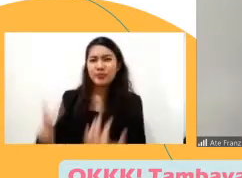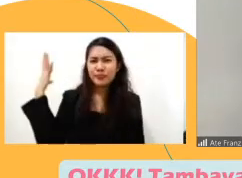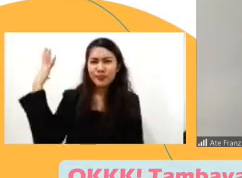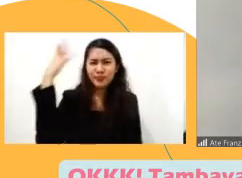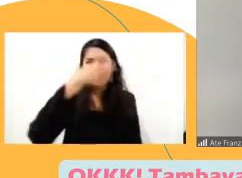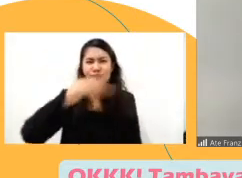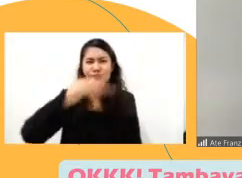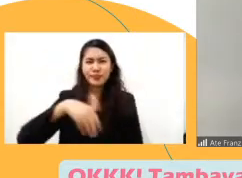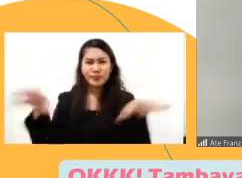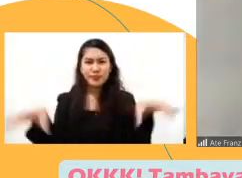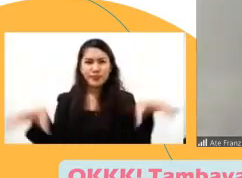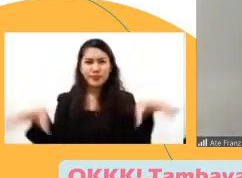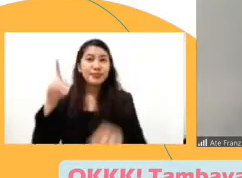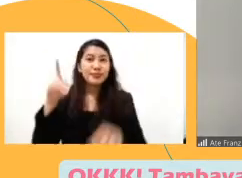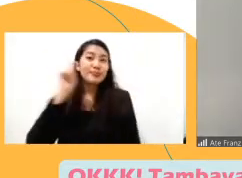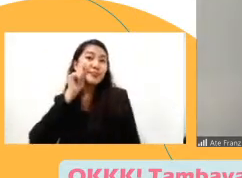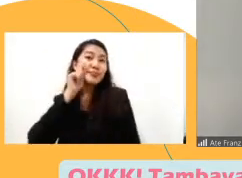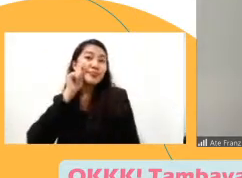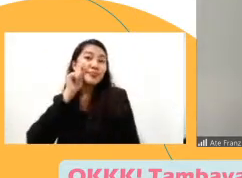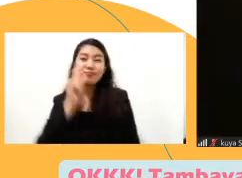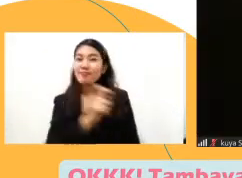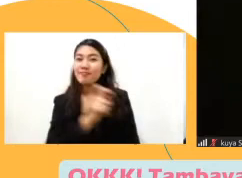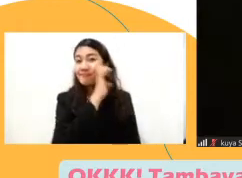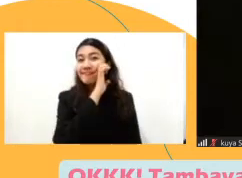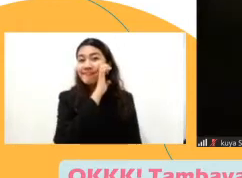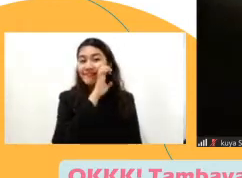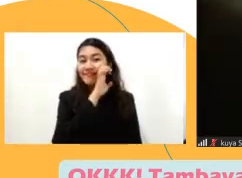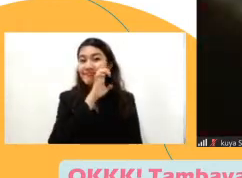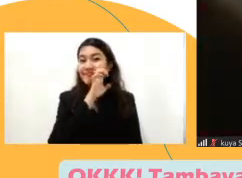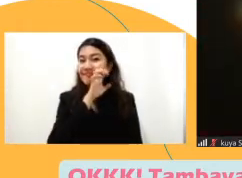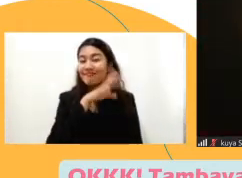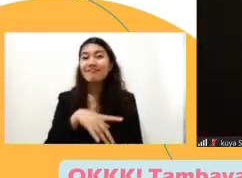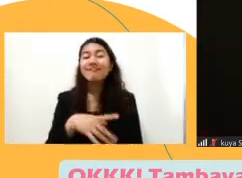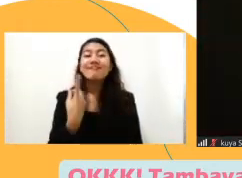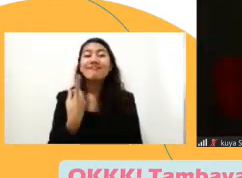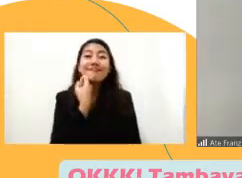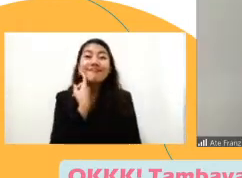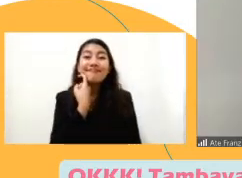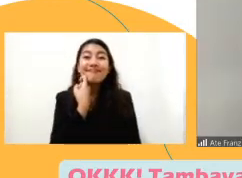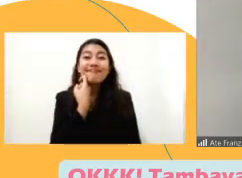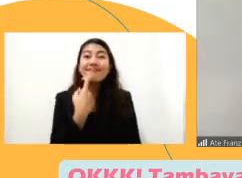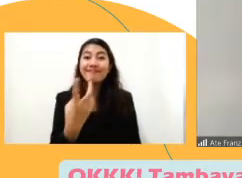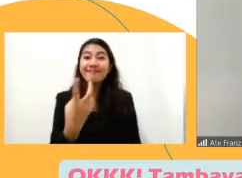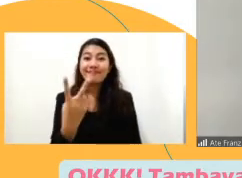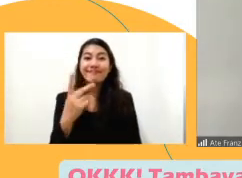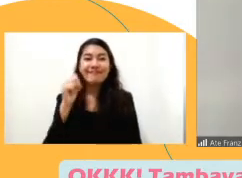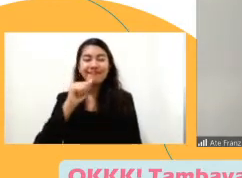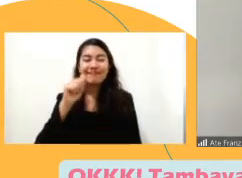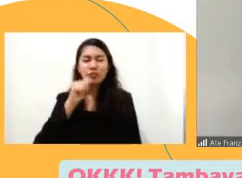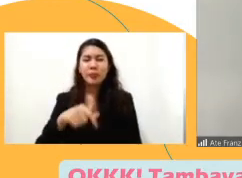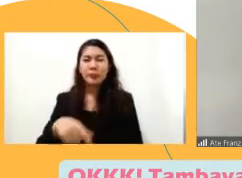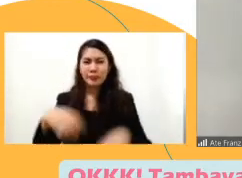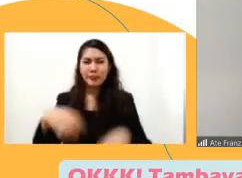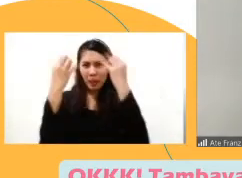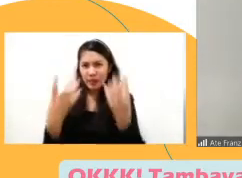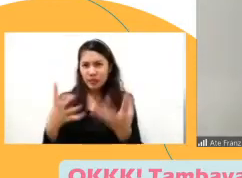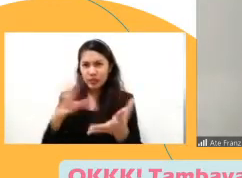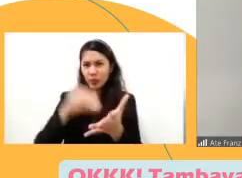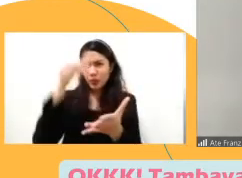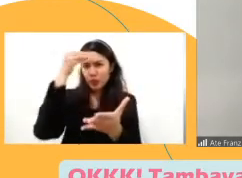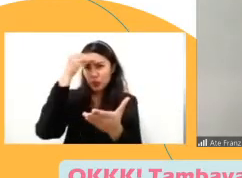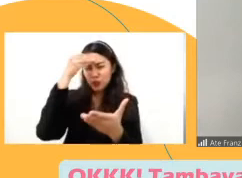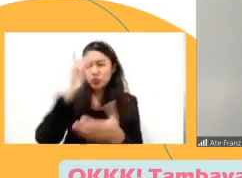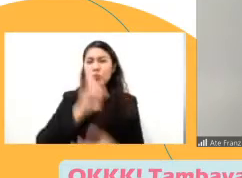Ate Erica and Ate Teresa. So, ang dami-dami na naman nating natunghayan, dami nating natutunan, at